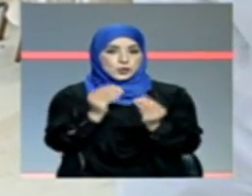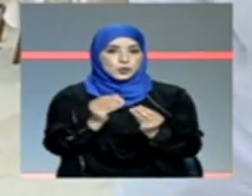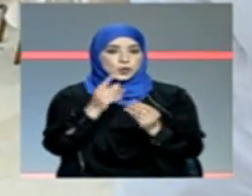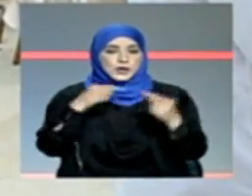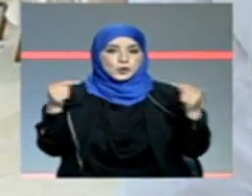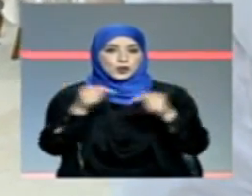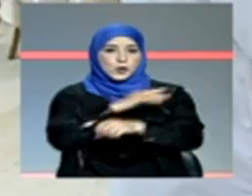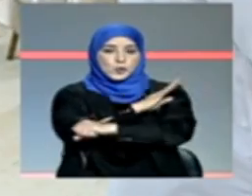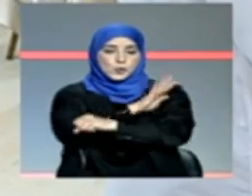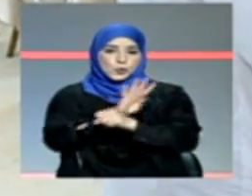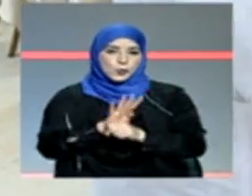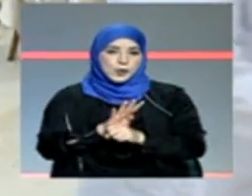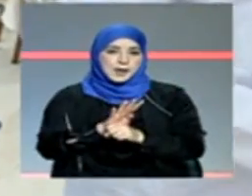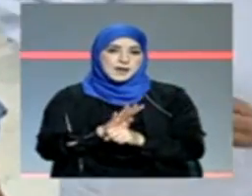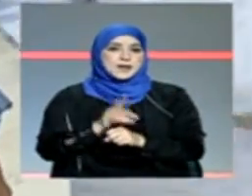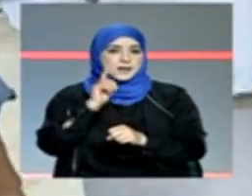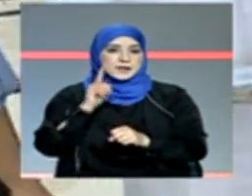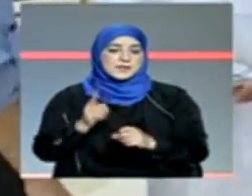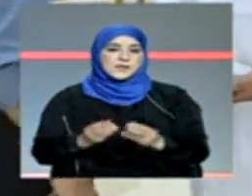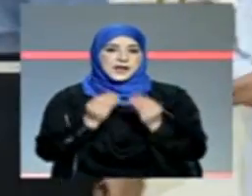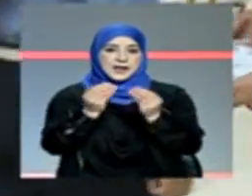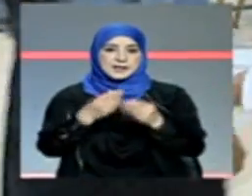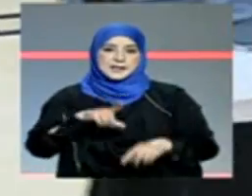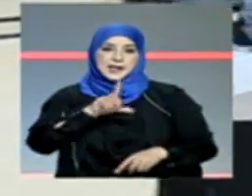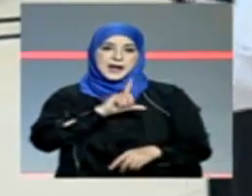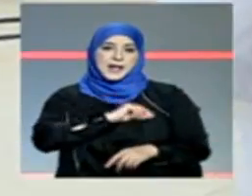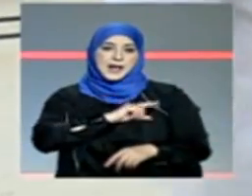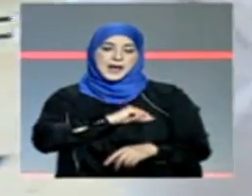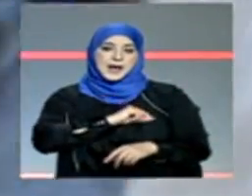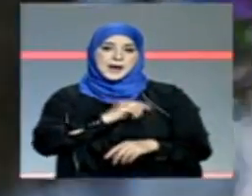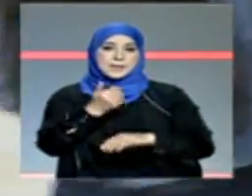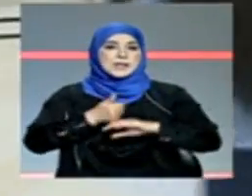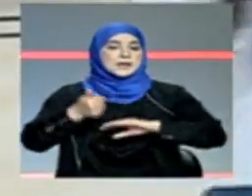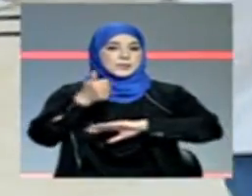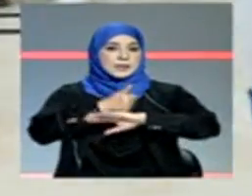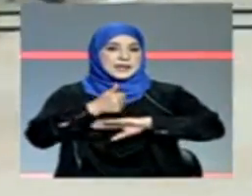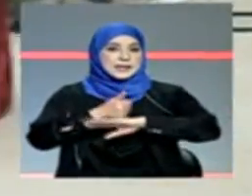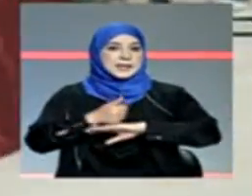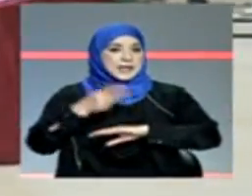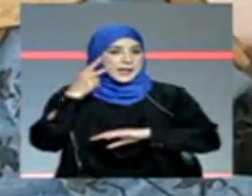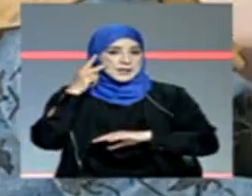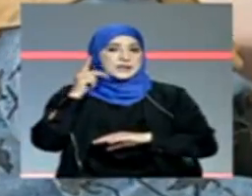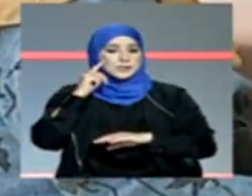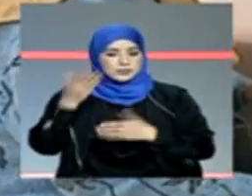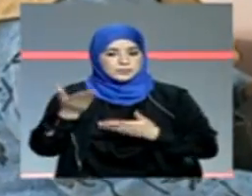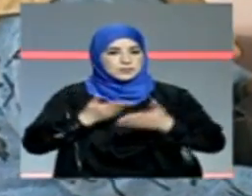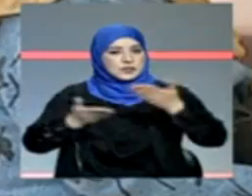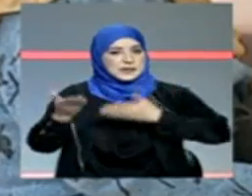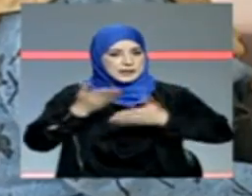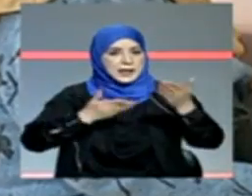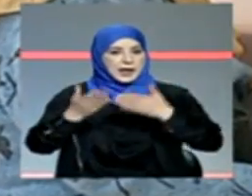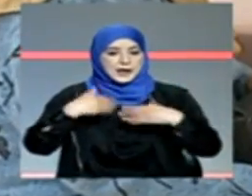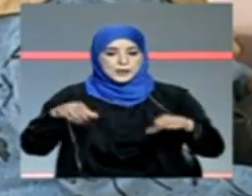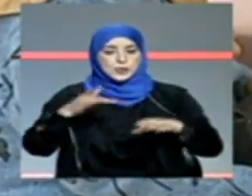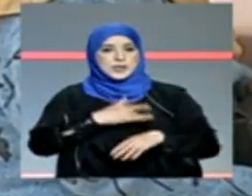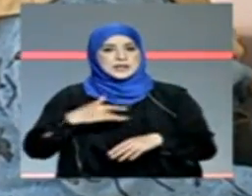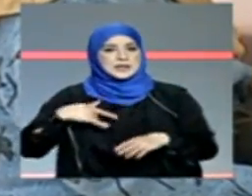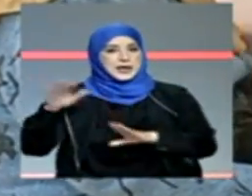المضادة لكوفيد-19 لفائدة الأمن الرئاسي يستند إلى التعامل مع الإدارة العامة للصحة العسكرية.